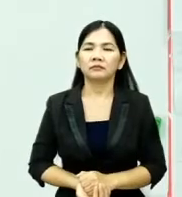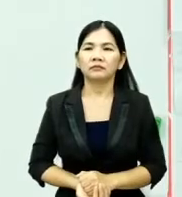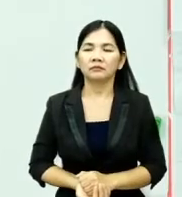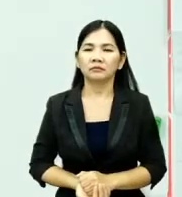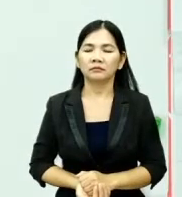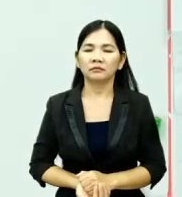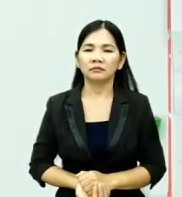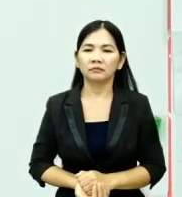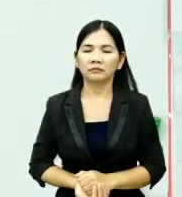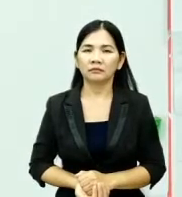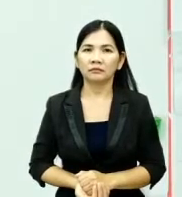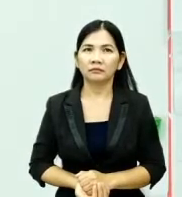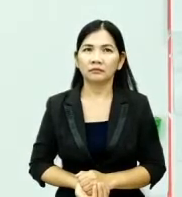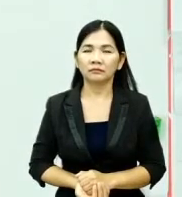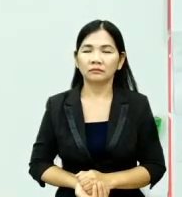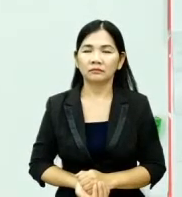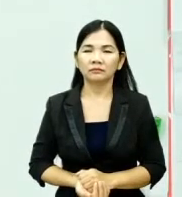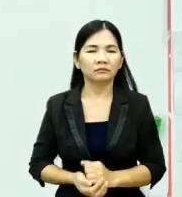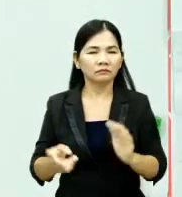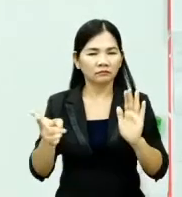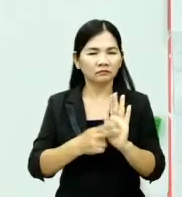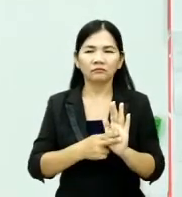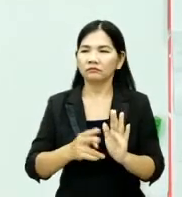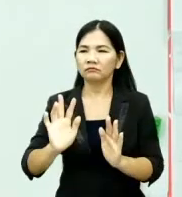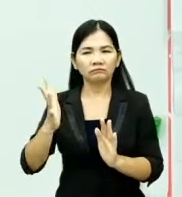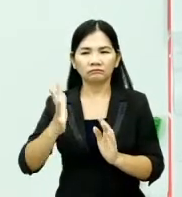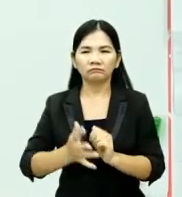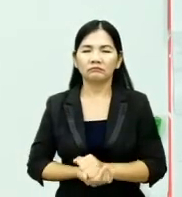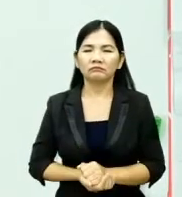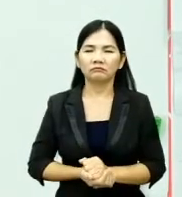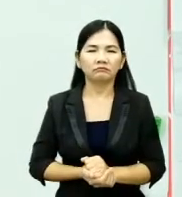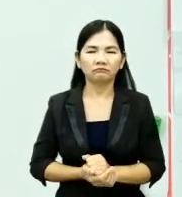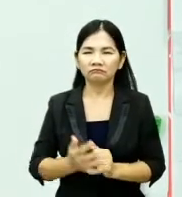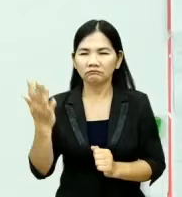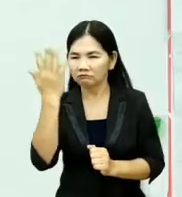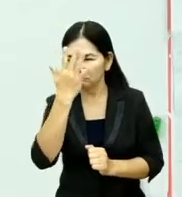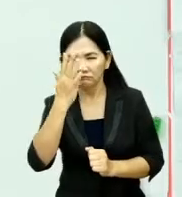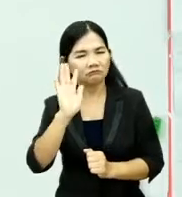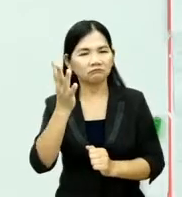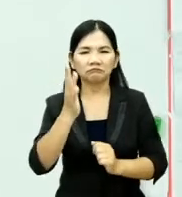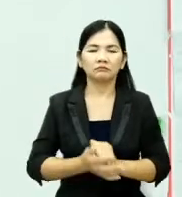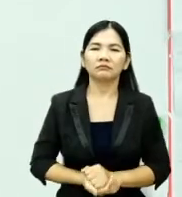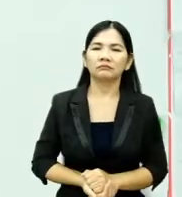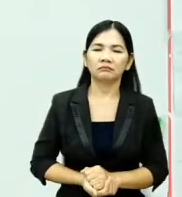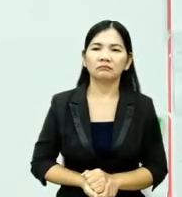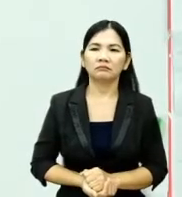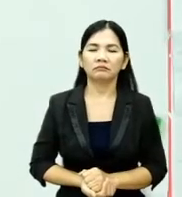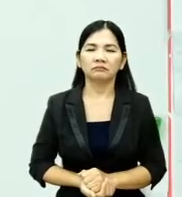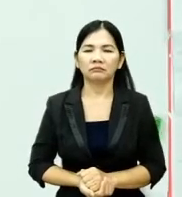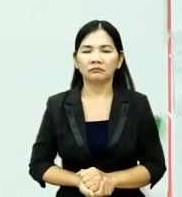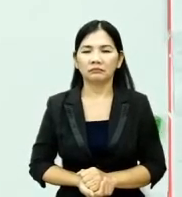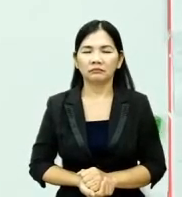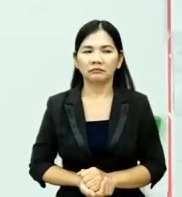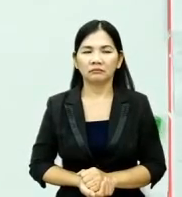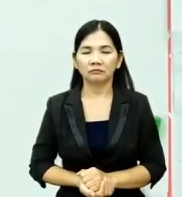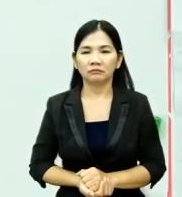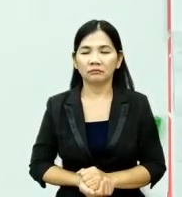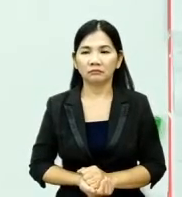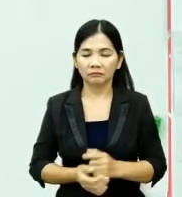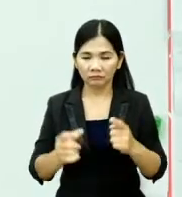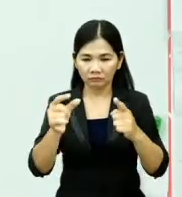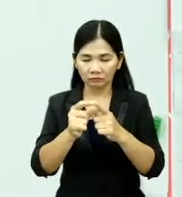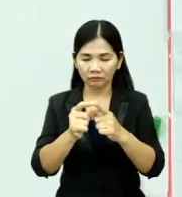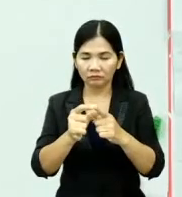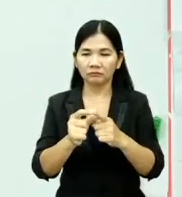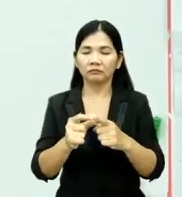tha chẳng mấy con chà mình chụp bác ở vây từng ơ chà hãy con kết tha tôi chỉ mùi nâng bị